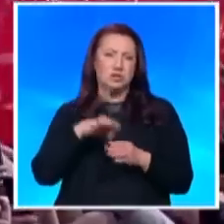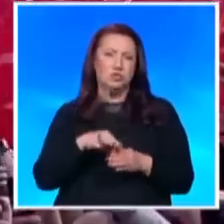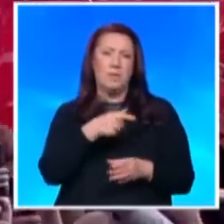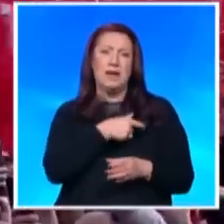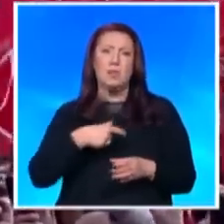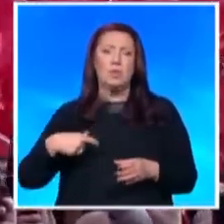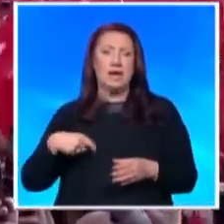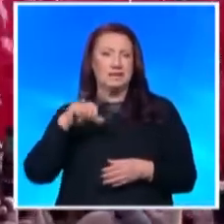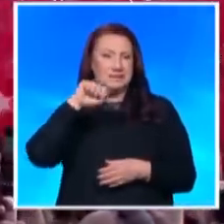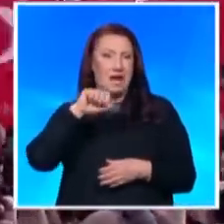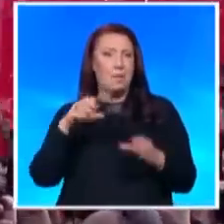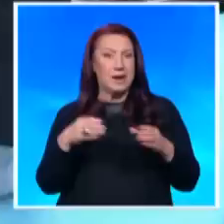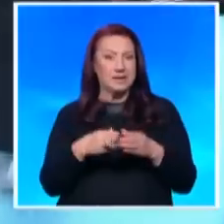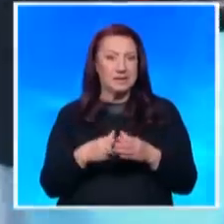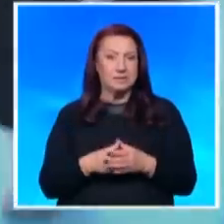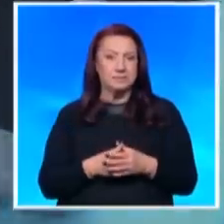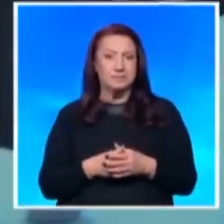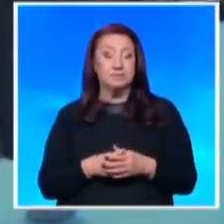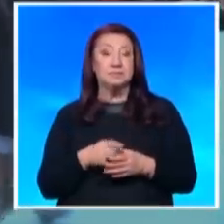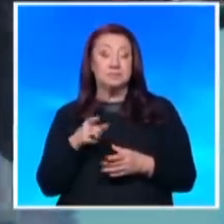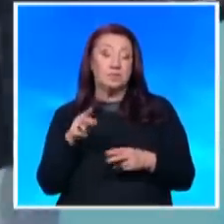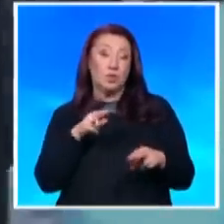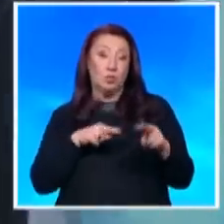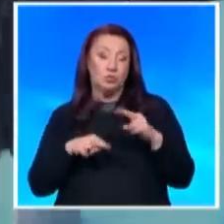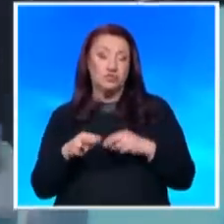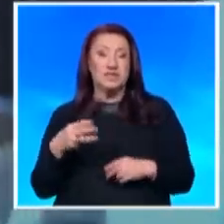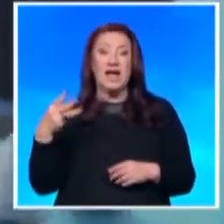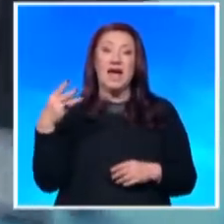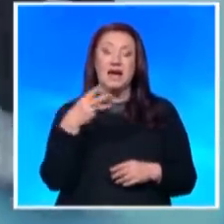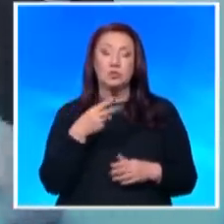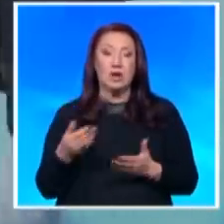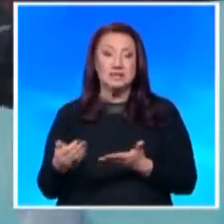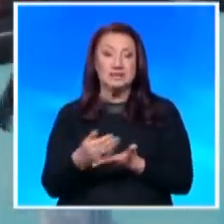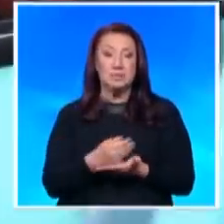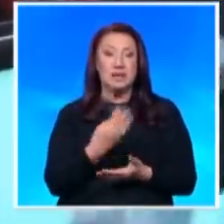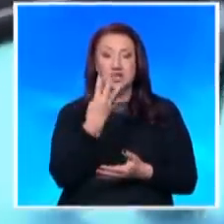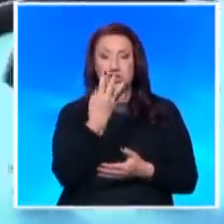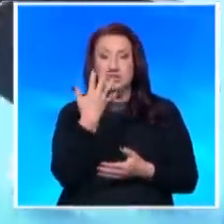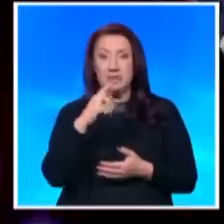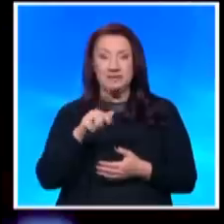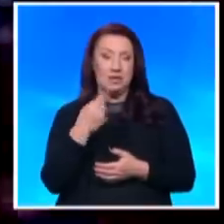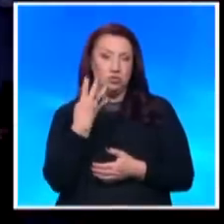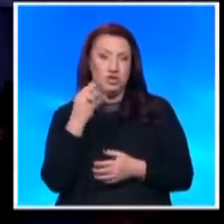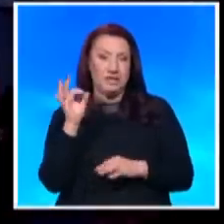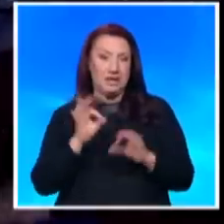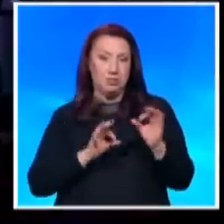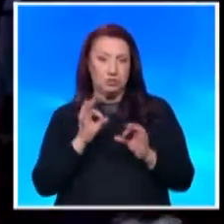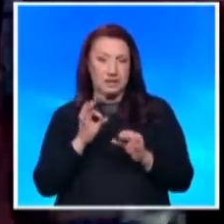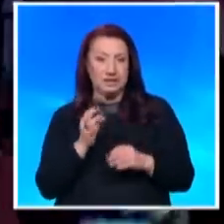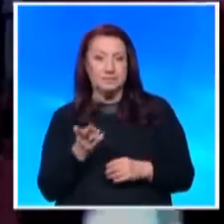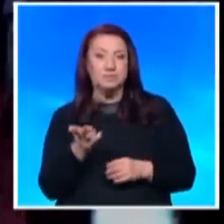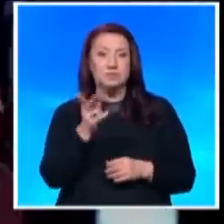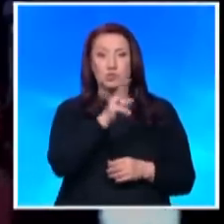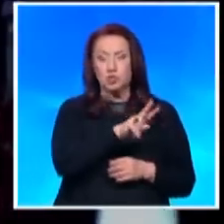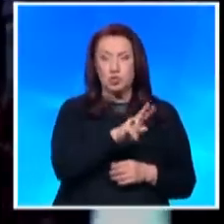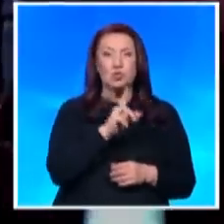Според проучвания през тази седмица, Ердоган събира 45,4% от гласовете на избирателите. А Кълъчдароглу е с